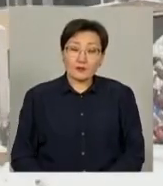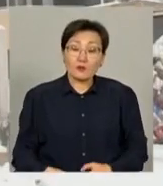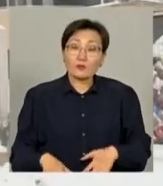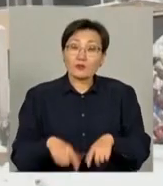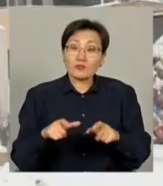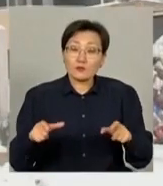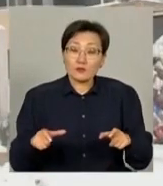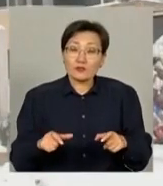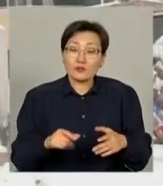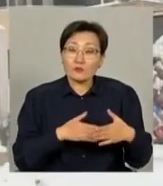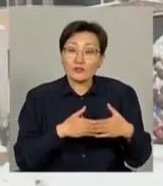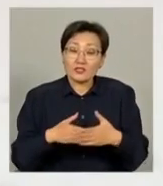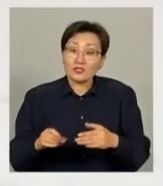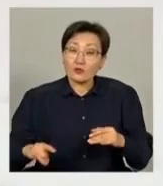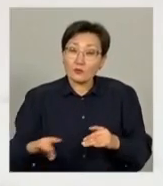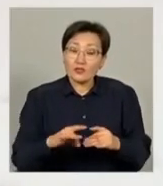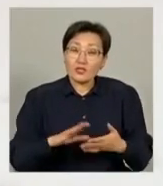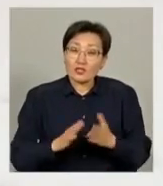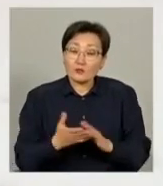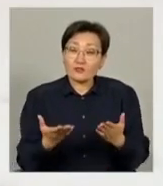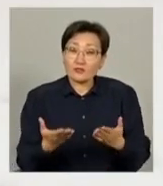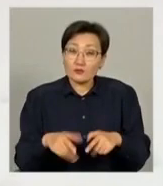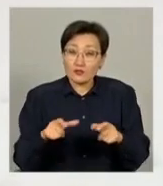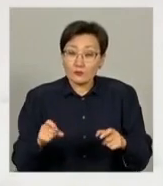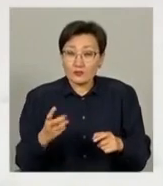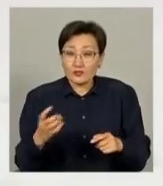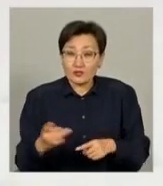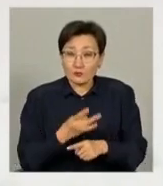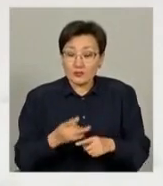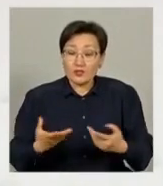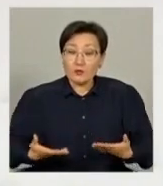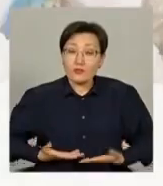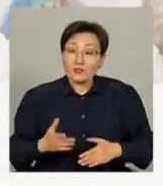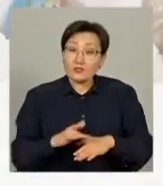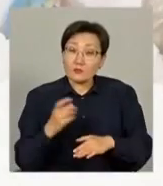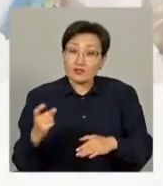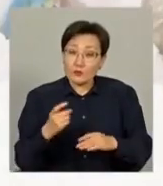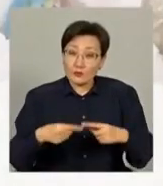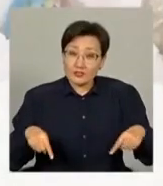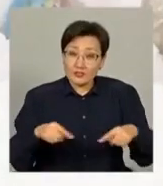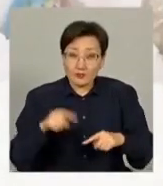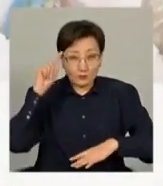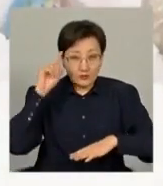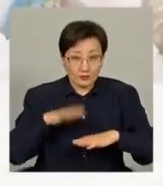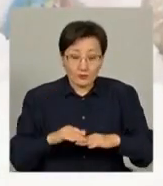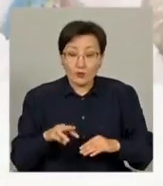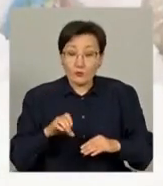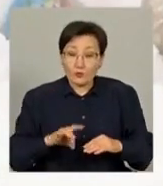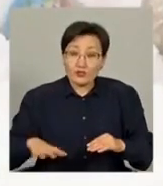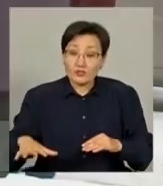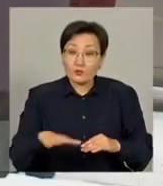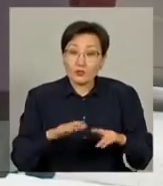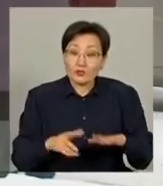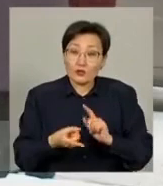Тұрғындары тығырыққа тірелген шағын ауданның жай осы. Азаматтар бірнеше рет тұрғын үй коммуналдық шаруашылық бөлімі мен әкімдікке қоқыс алаңшасының